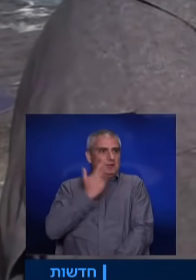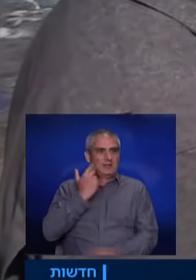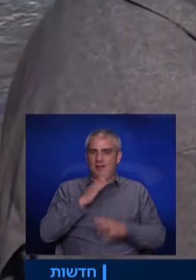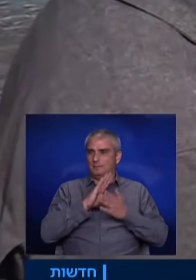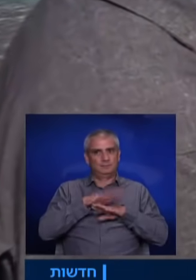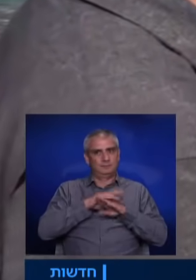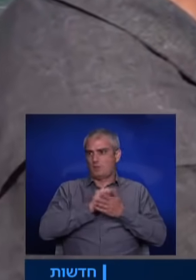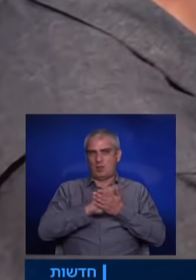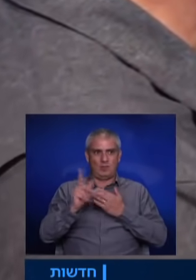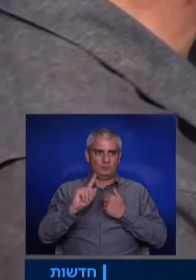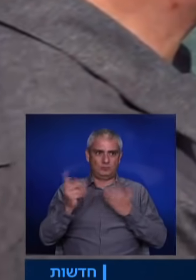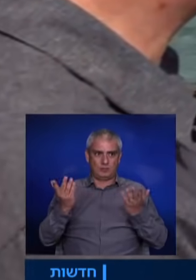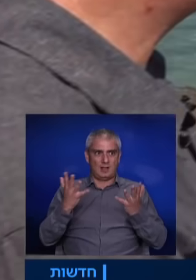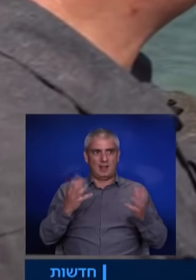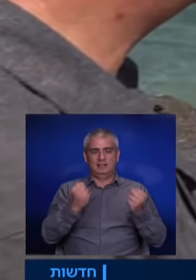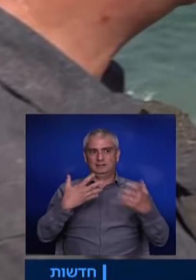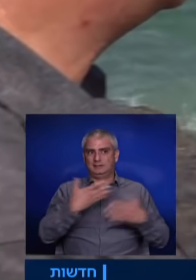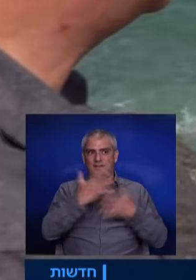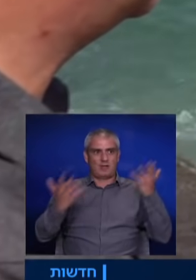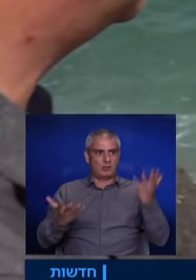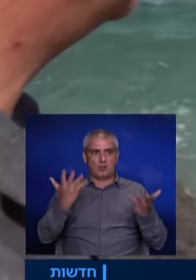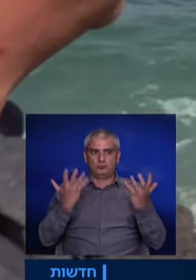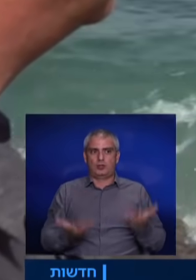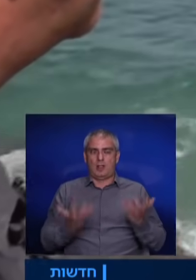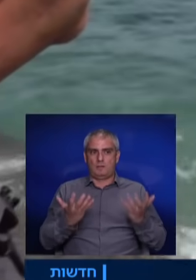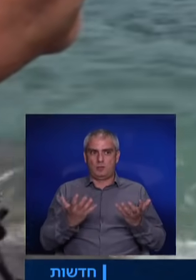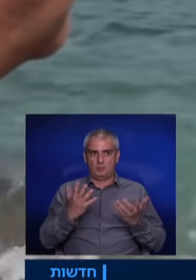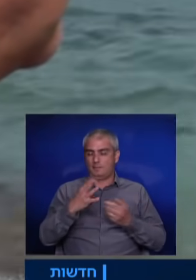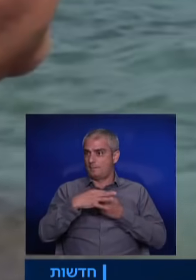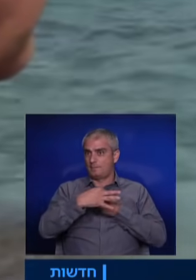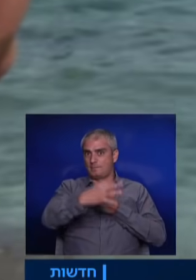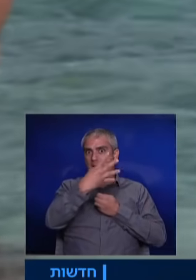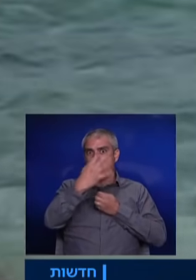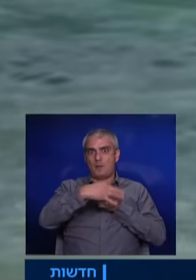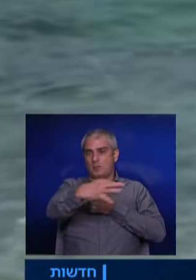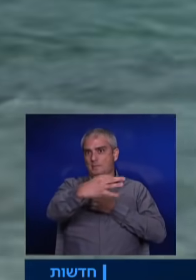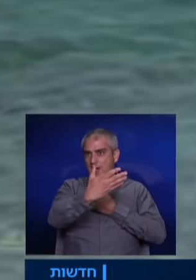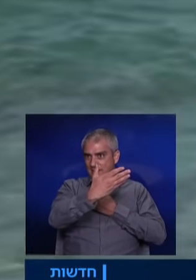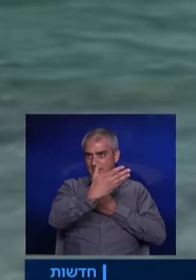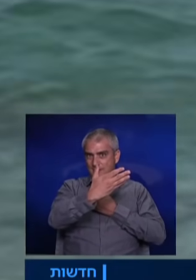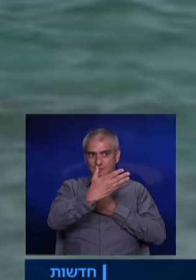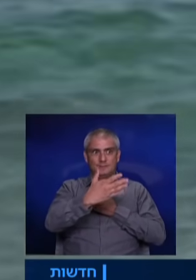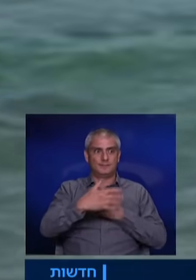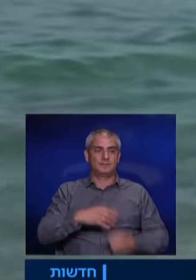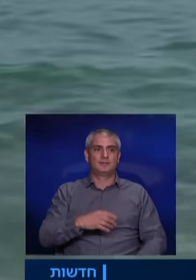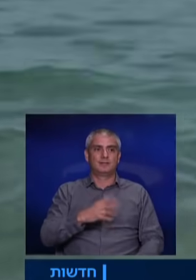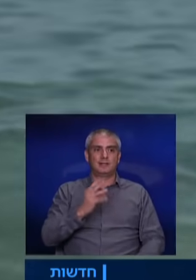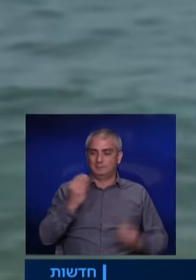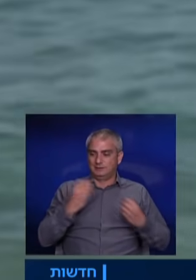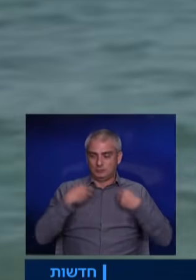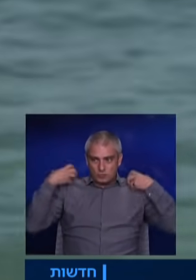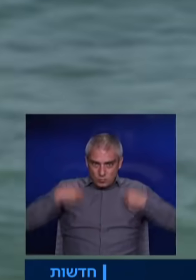בכלל להחזיק צו גדול ששוקל המון. במרחק של 400 מטר מהחוף. כמעט 400 מטר מהחוף. עם הציוד